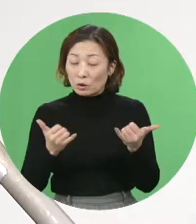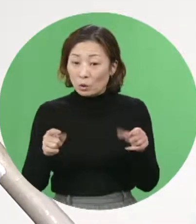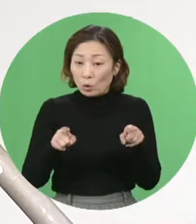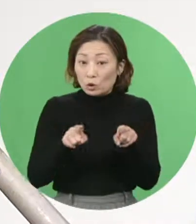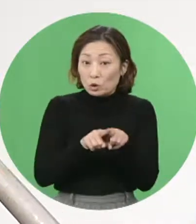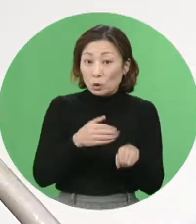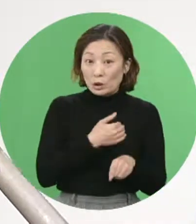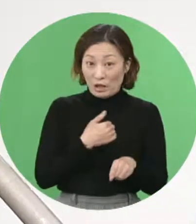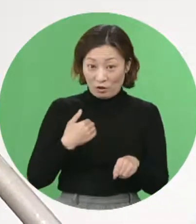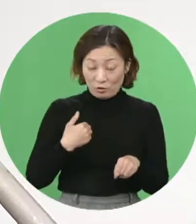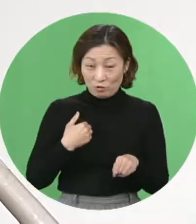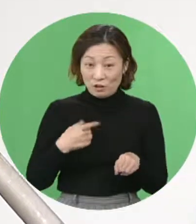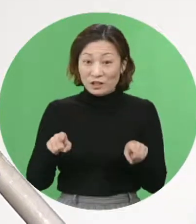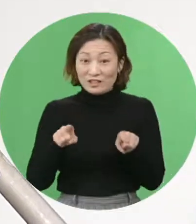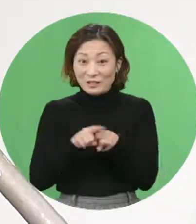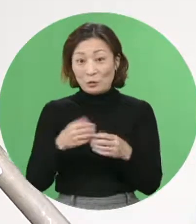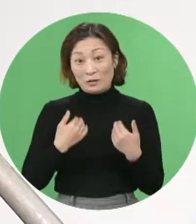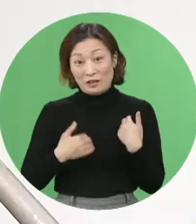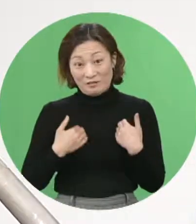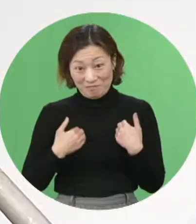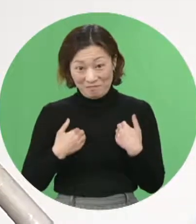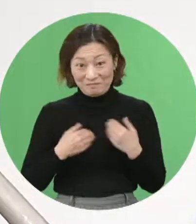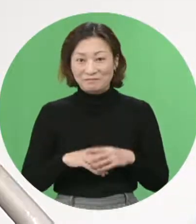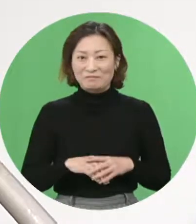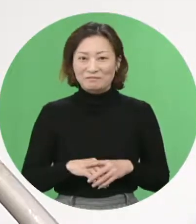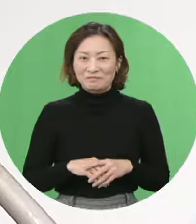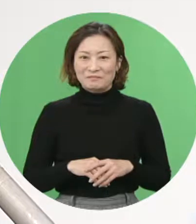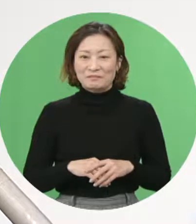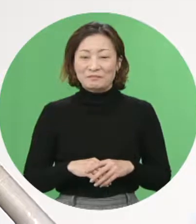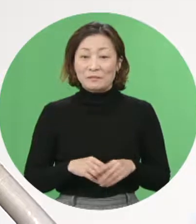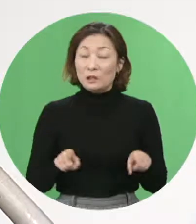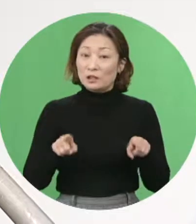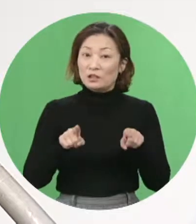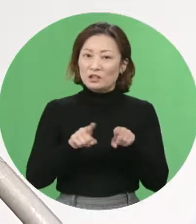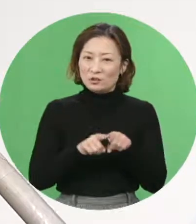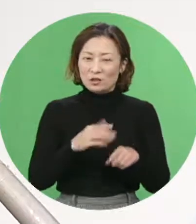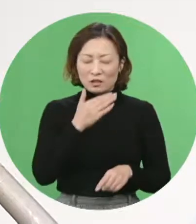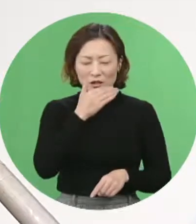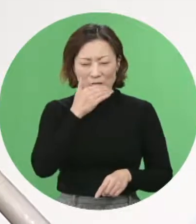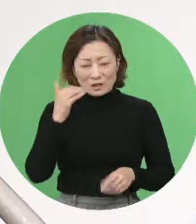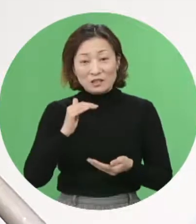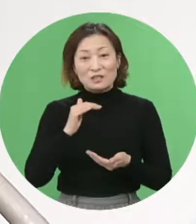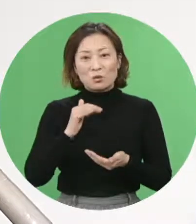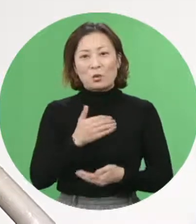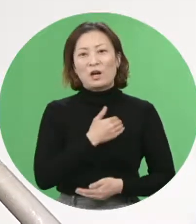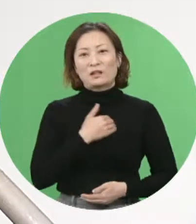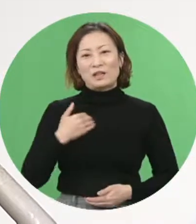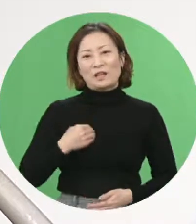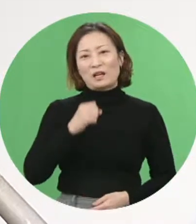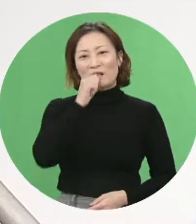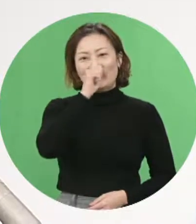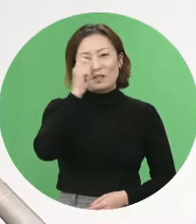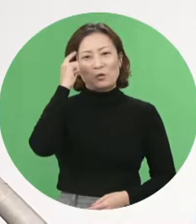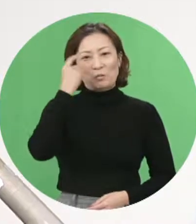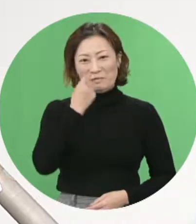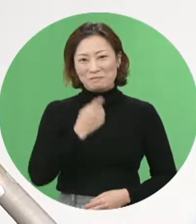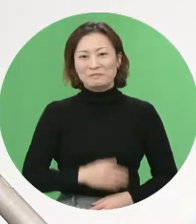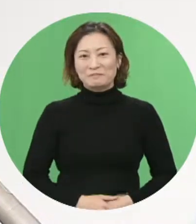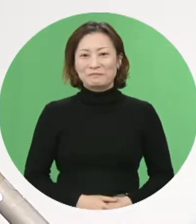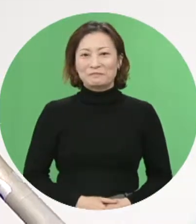にできるっていうか、一緒に楽しめたり、まあ、一緒に有意義なことできたらいいなとは思ってます